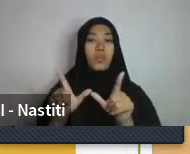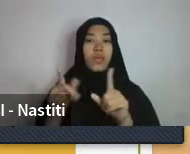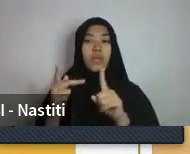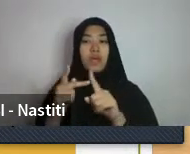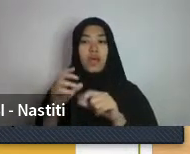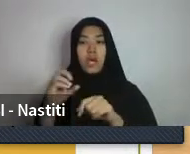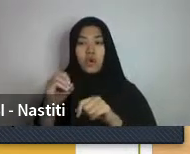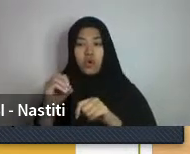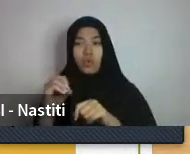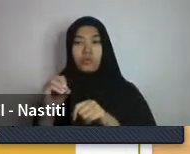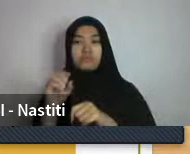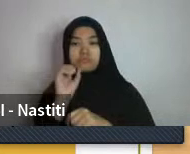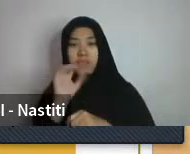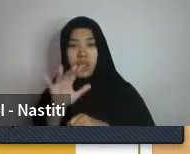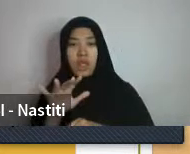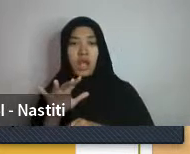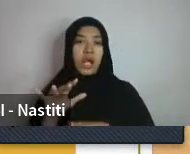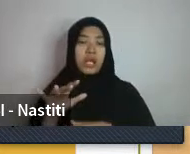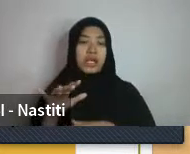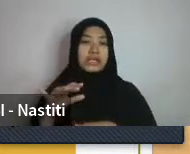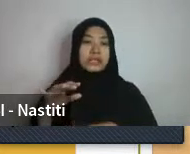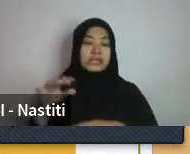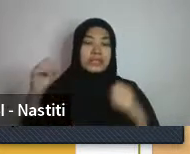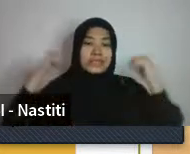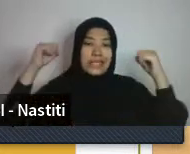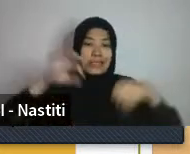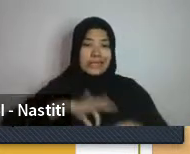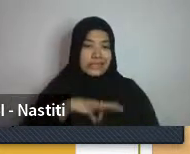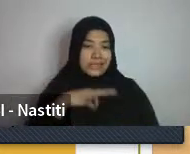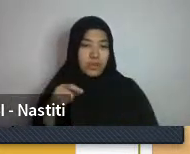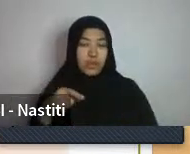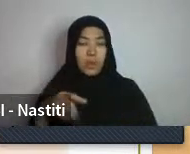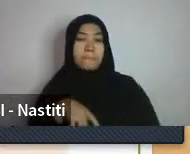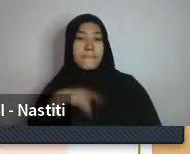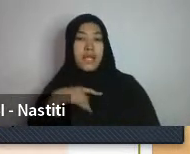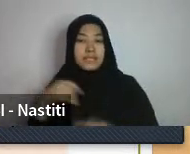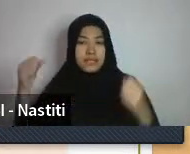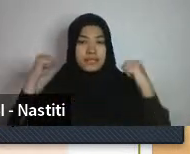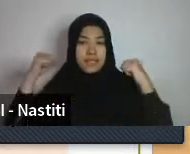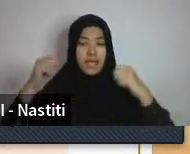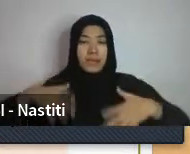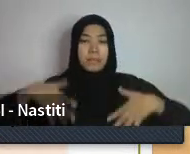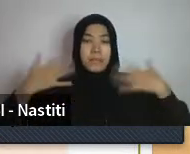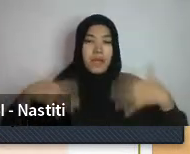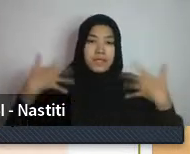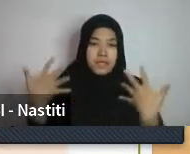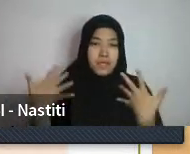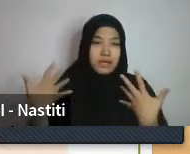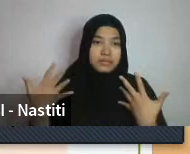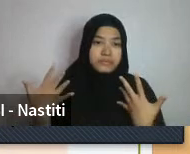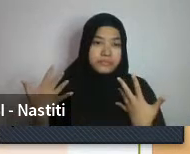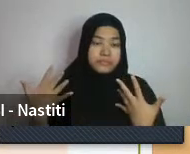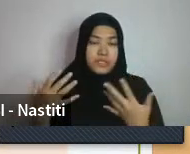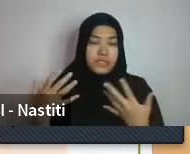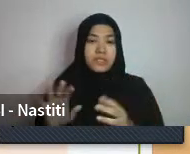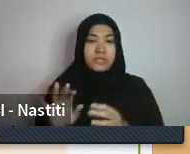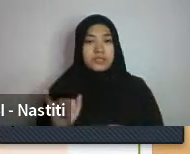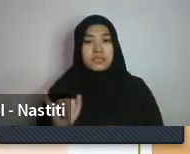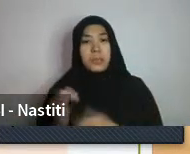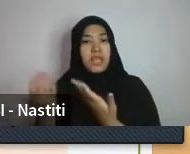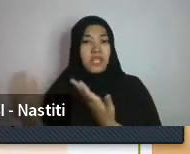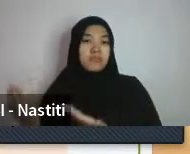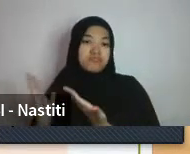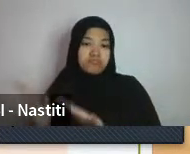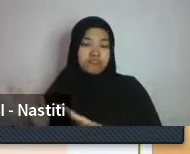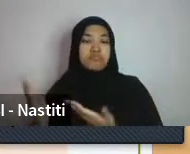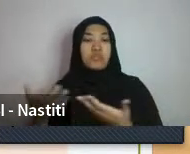lain, dan punya sikap positif baik terhadap diri sendiri maupun orang lain. Nah kalau kita di